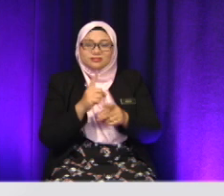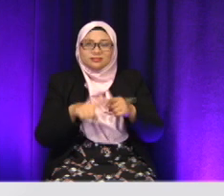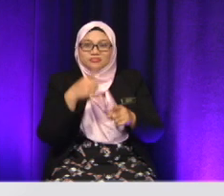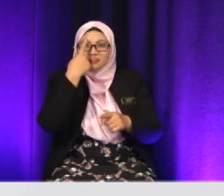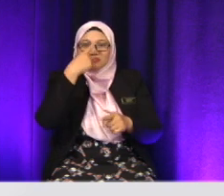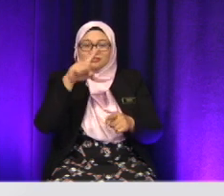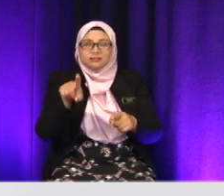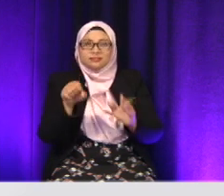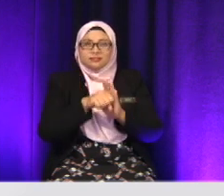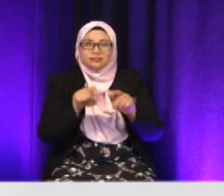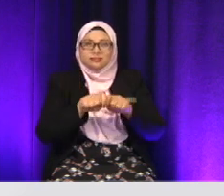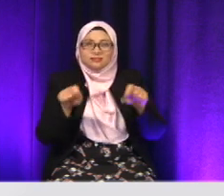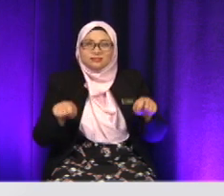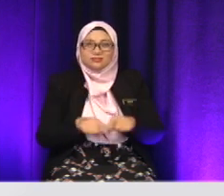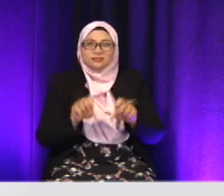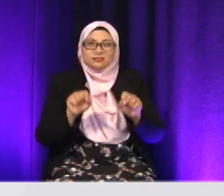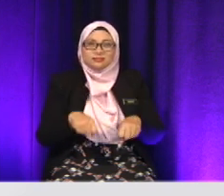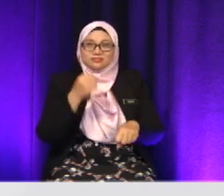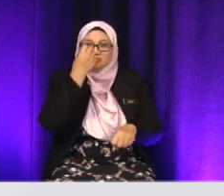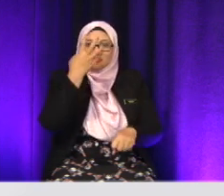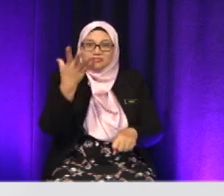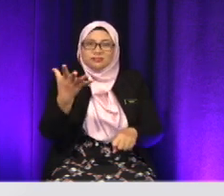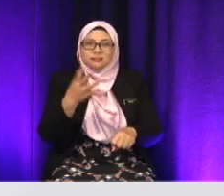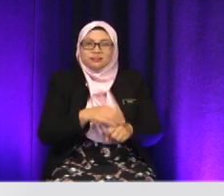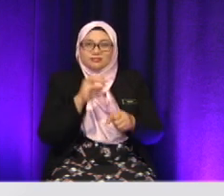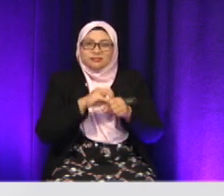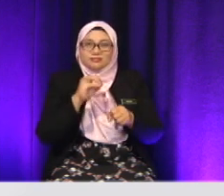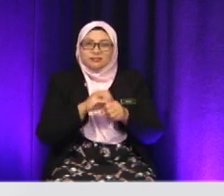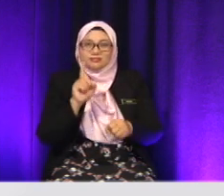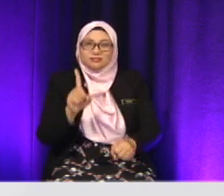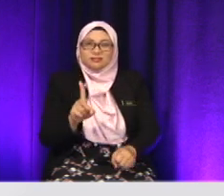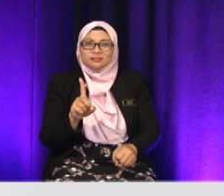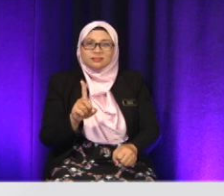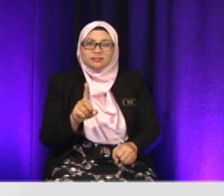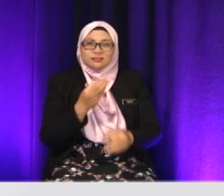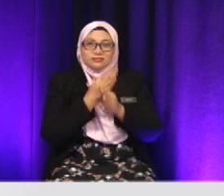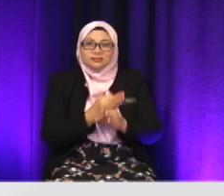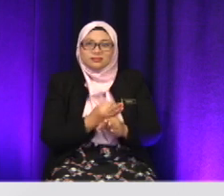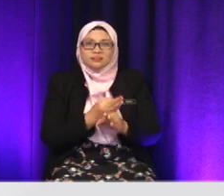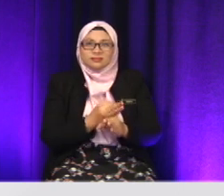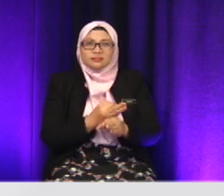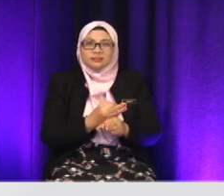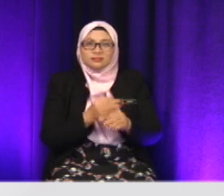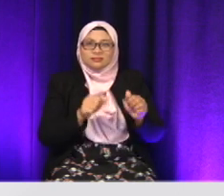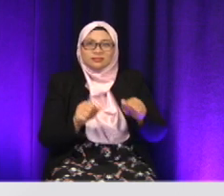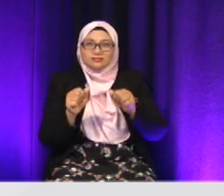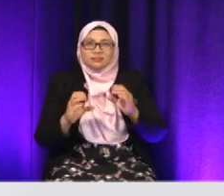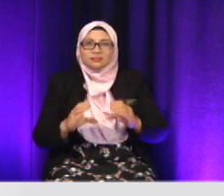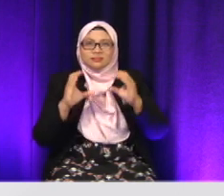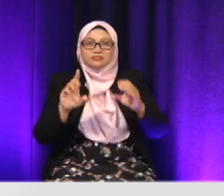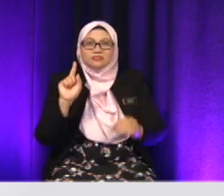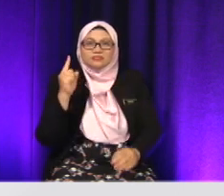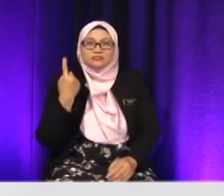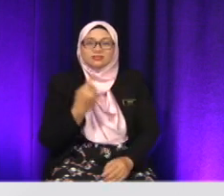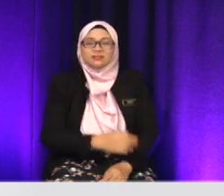umpasan setempat dia hanya boleh diistilah dalam sebuah fungsi atau cara saja betul